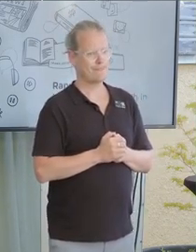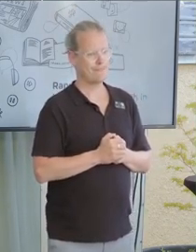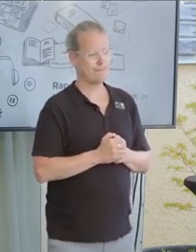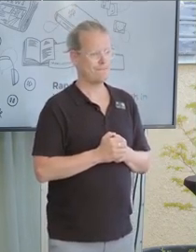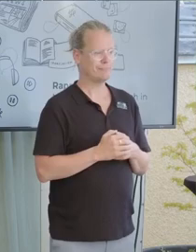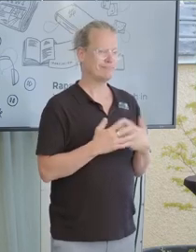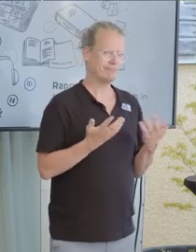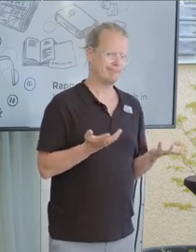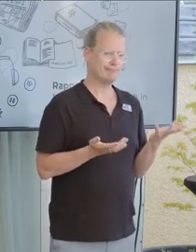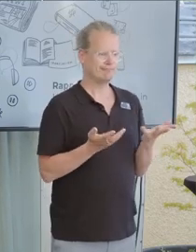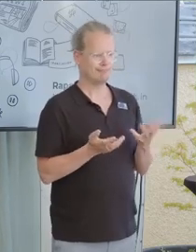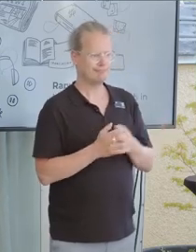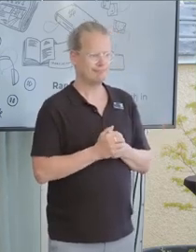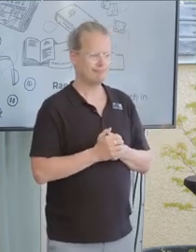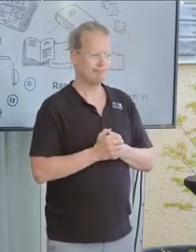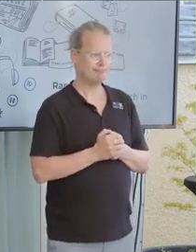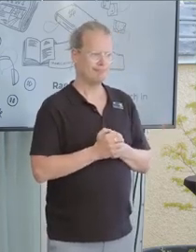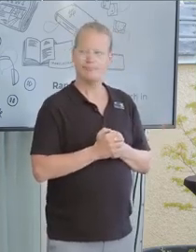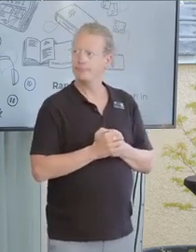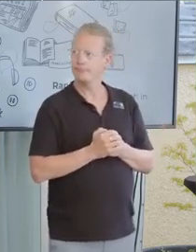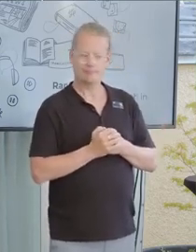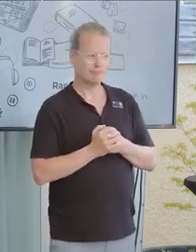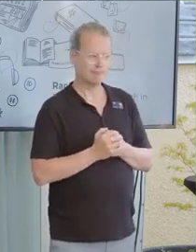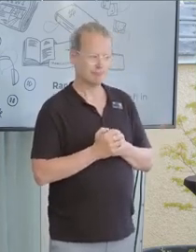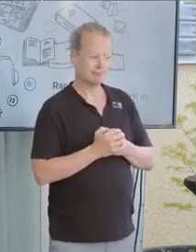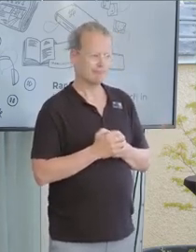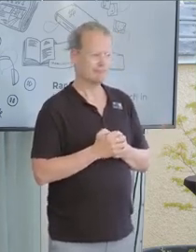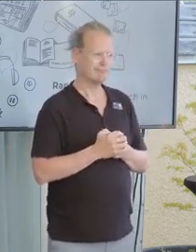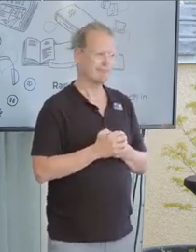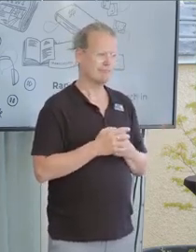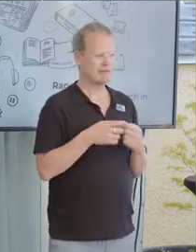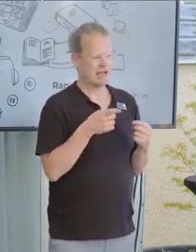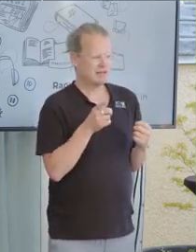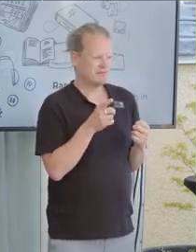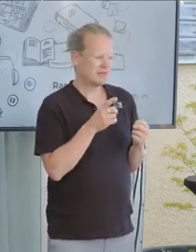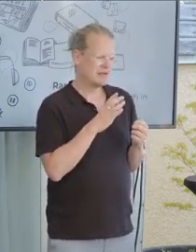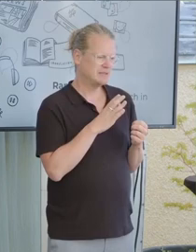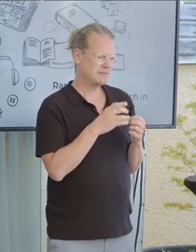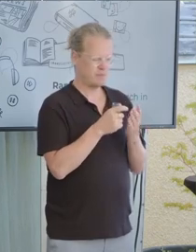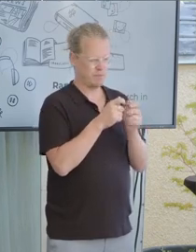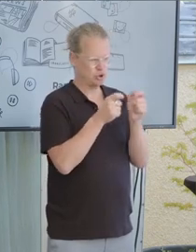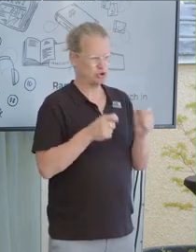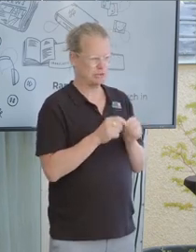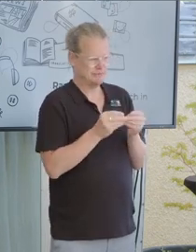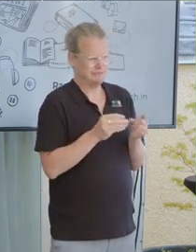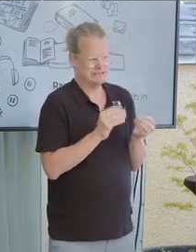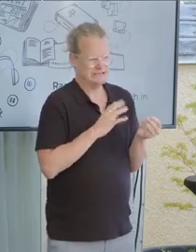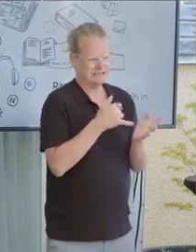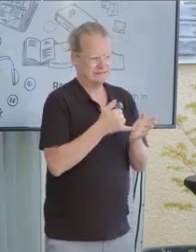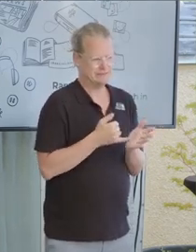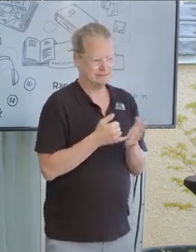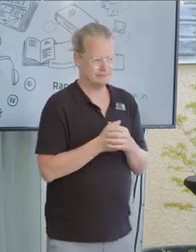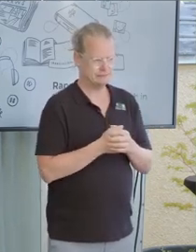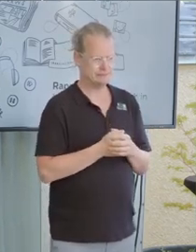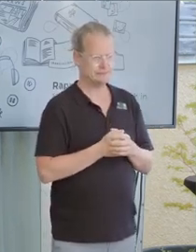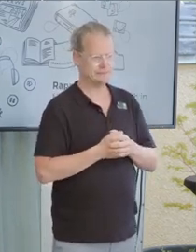Jag har ju tagit fram den här lilla Nobody puts research in a cage. Väldigt fin parafrasering på Dirty Dancing, måste jag